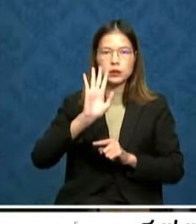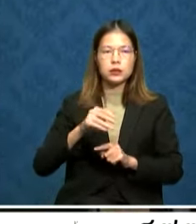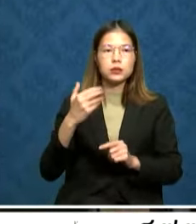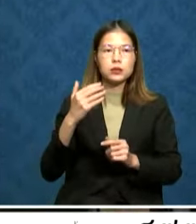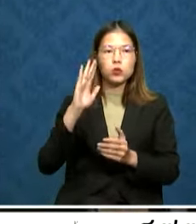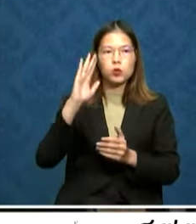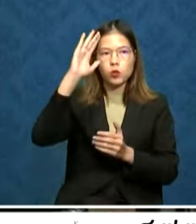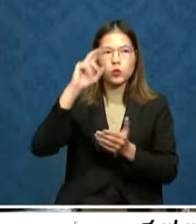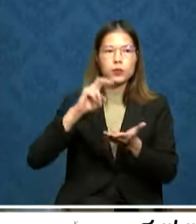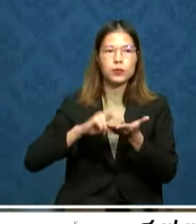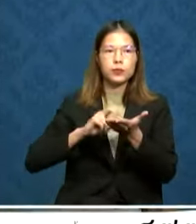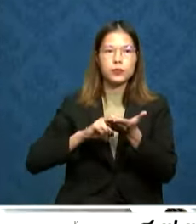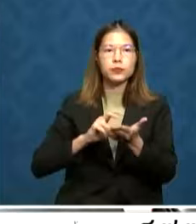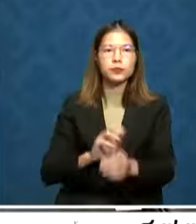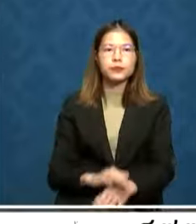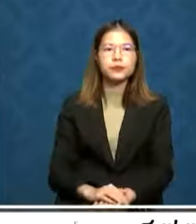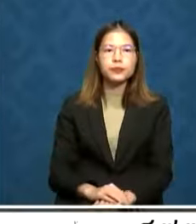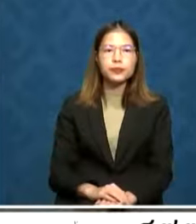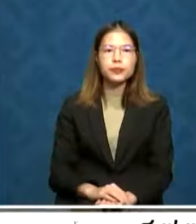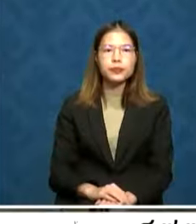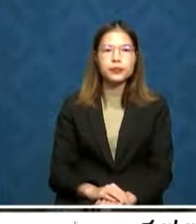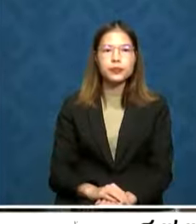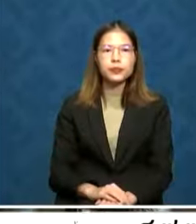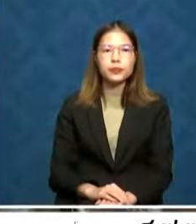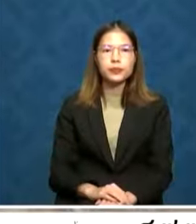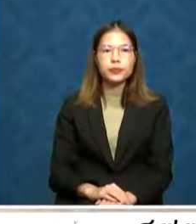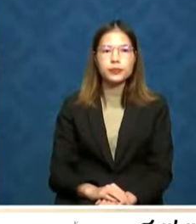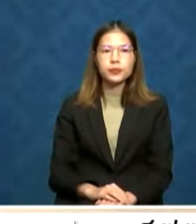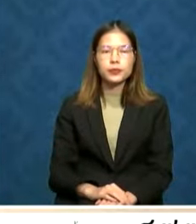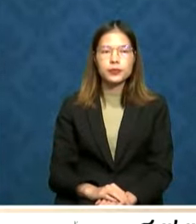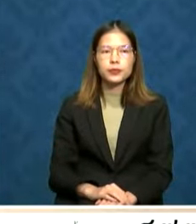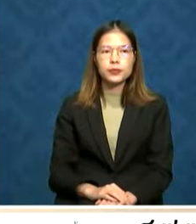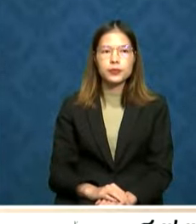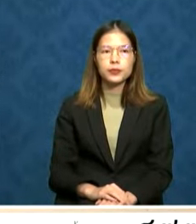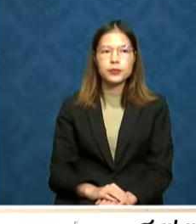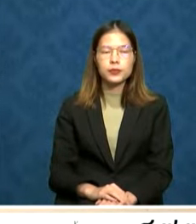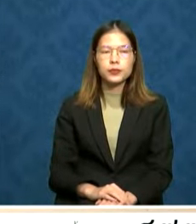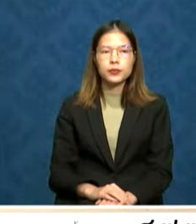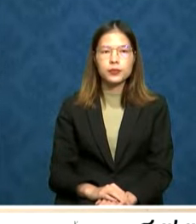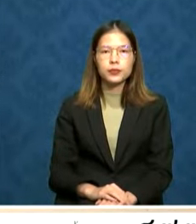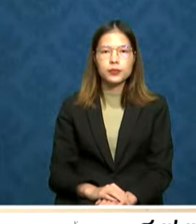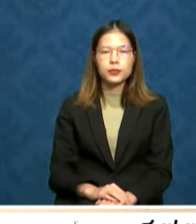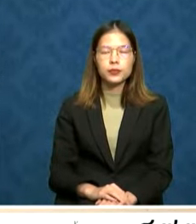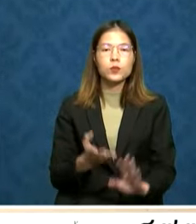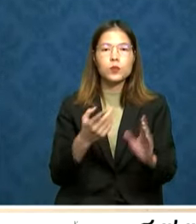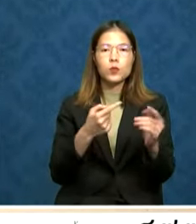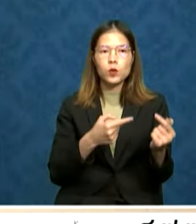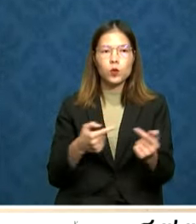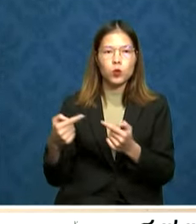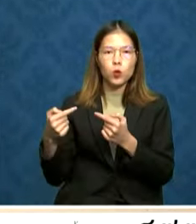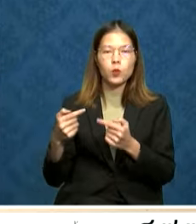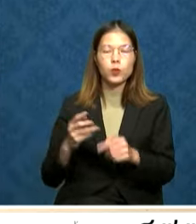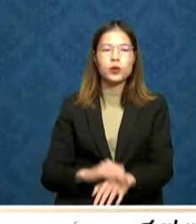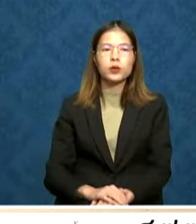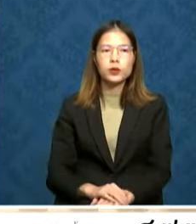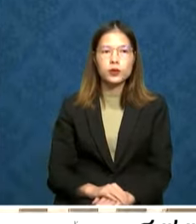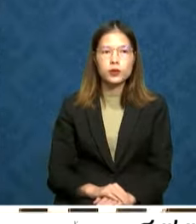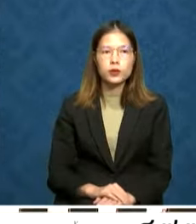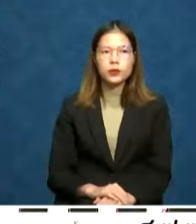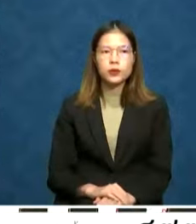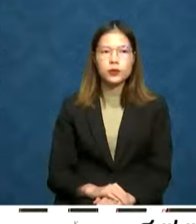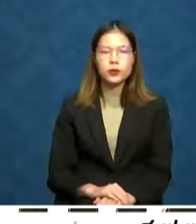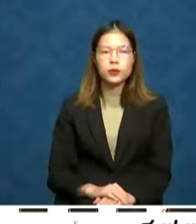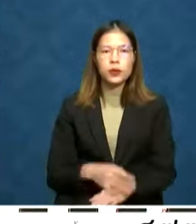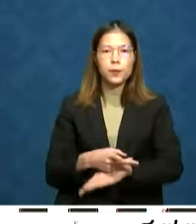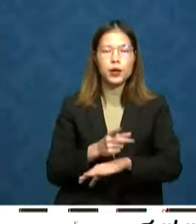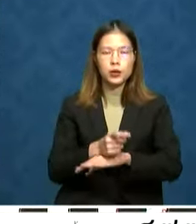อบคุรองนะครับครับ มผรรองถูกต้องนะครับต่ไปภักภูมใจไทย 2 ท่าน เชิญครับกัเรียทพธ